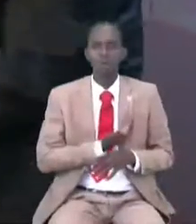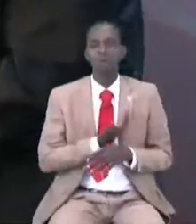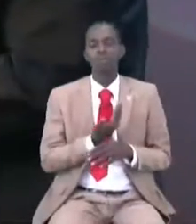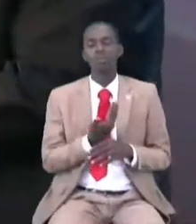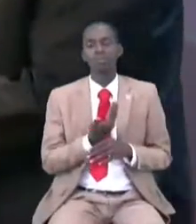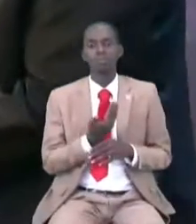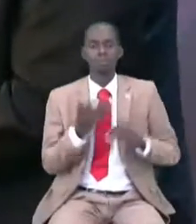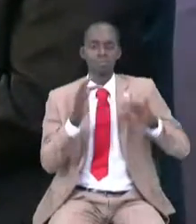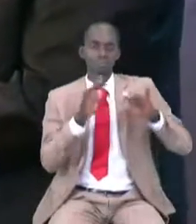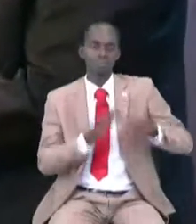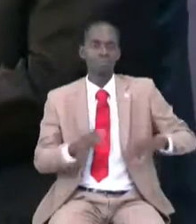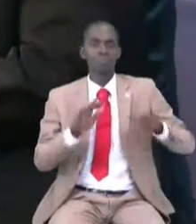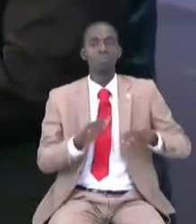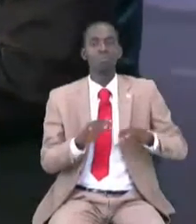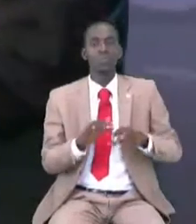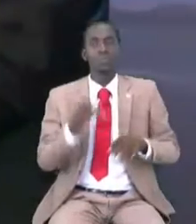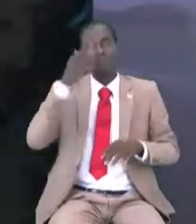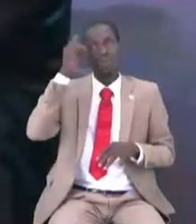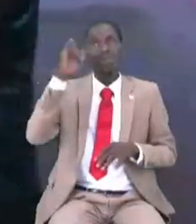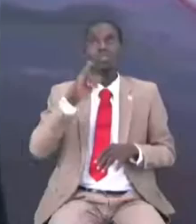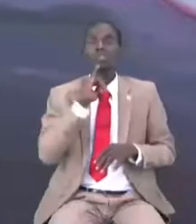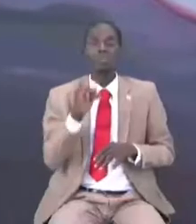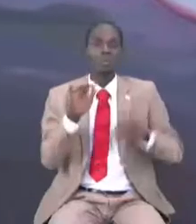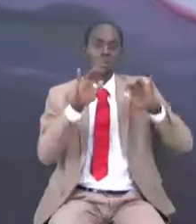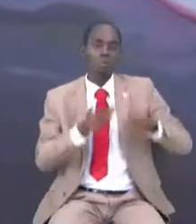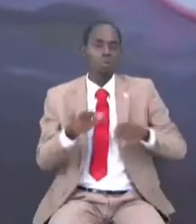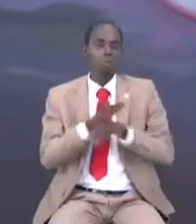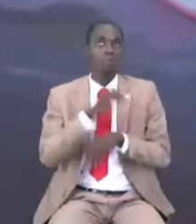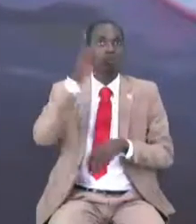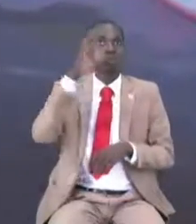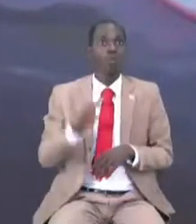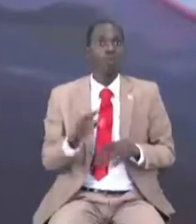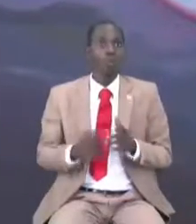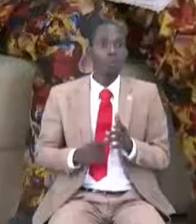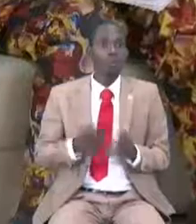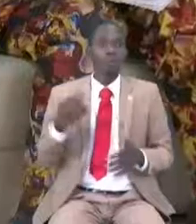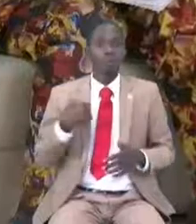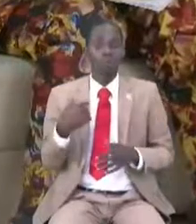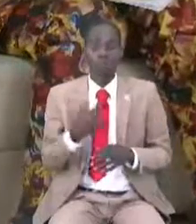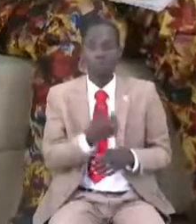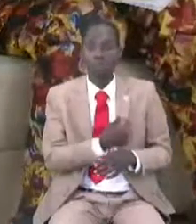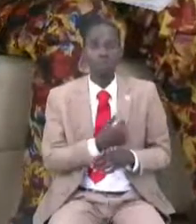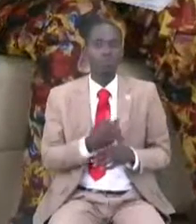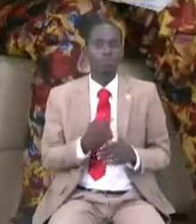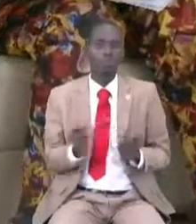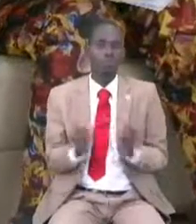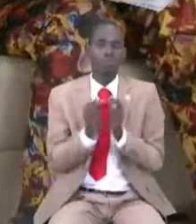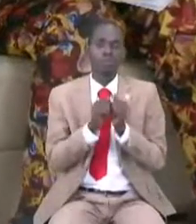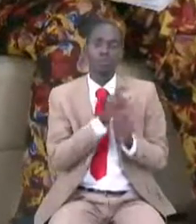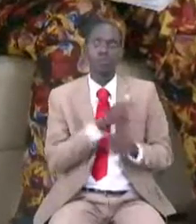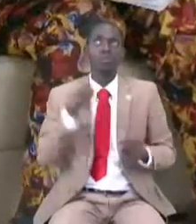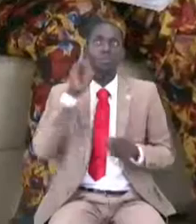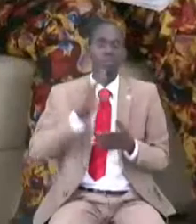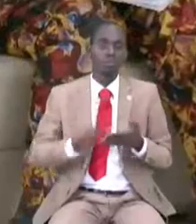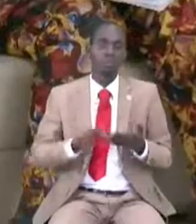lui, alors il nous comble de sa miséricorde. Verset 19, il aura encore